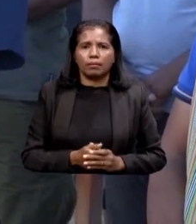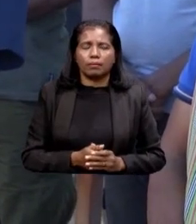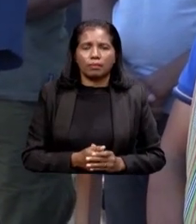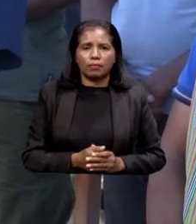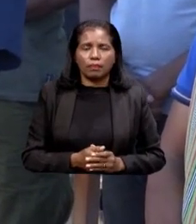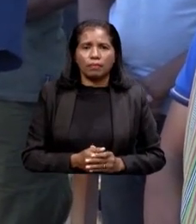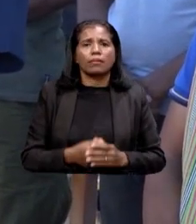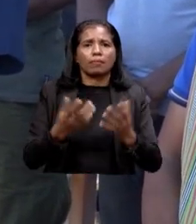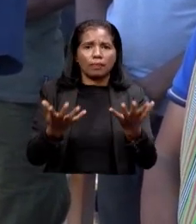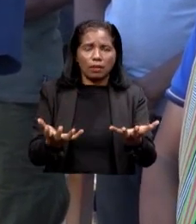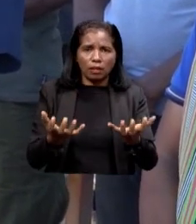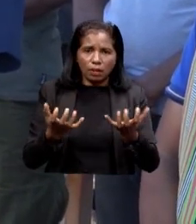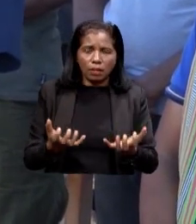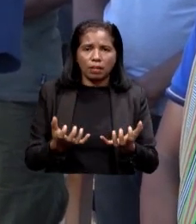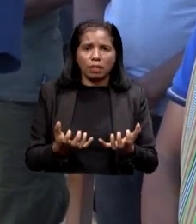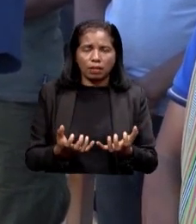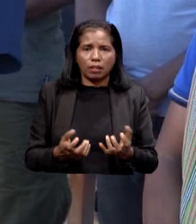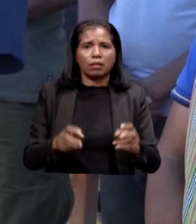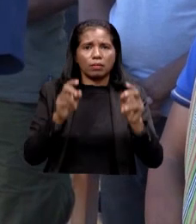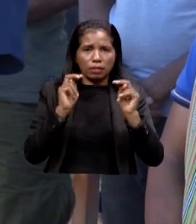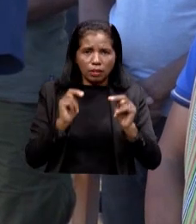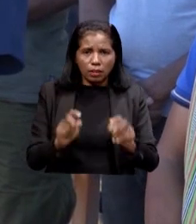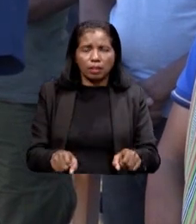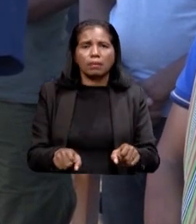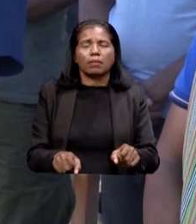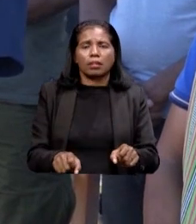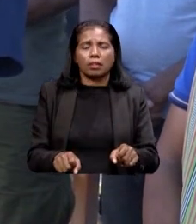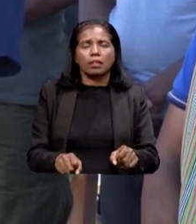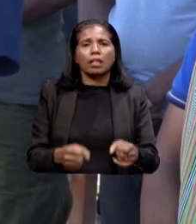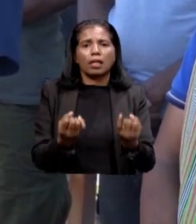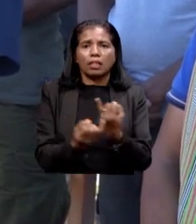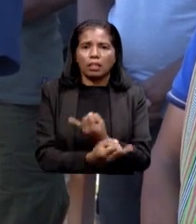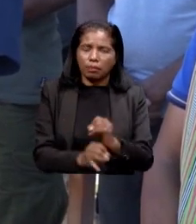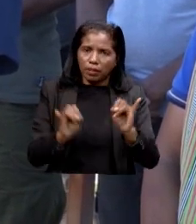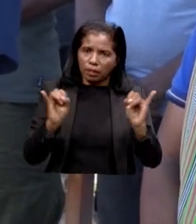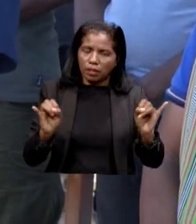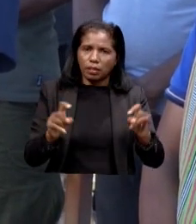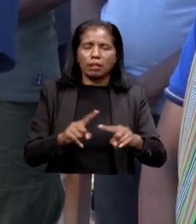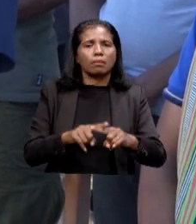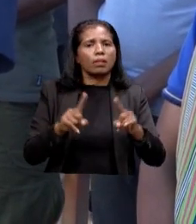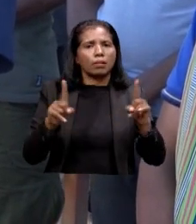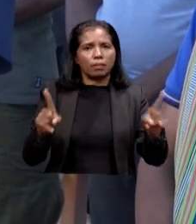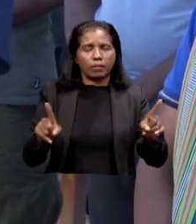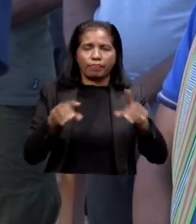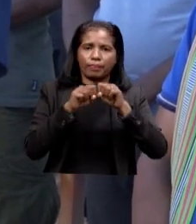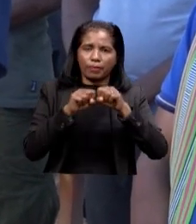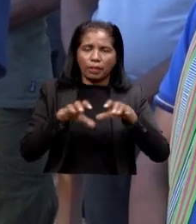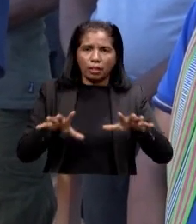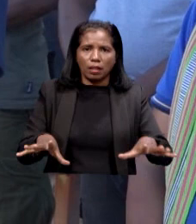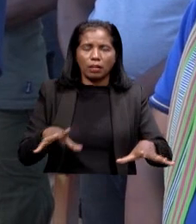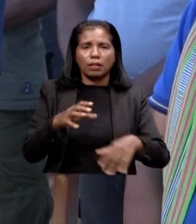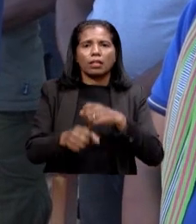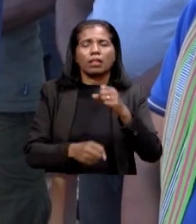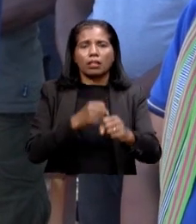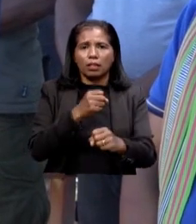ni hakare tuni atugua maski lakon itinan runul